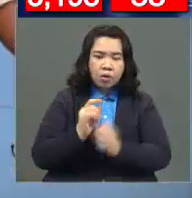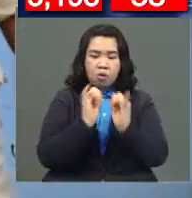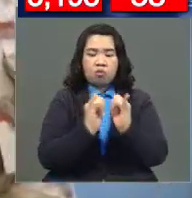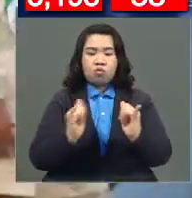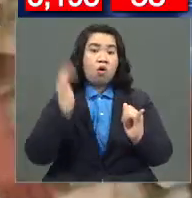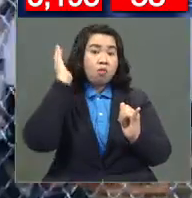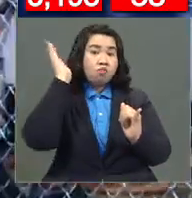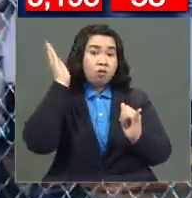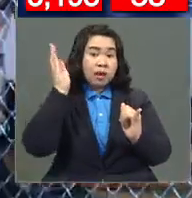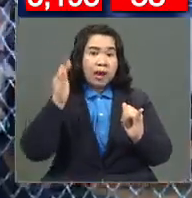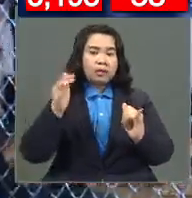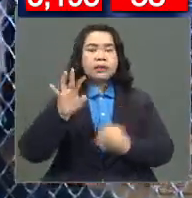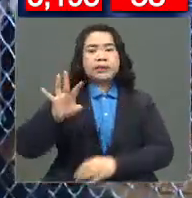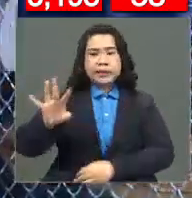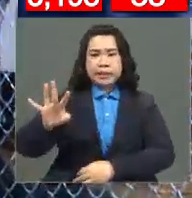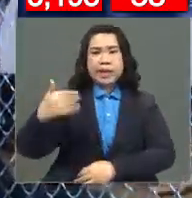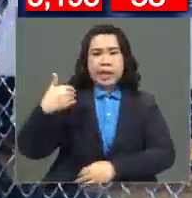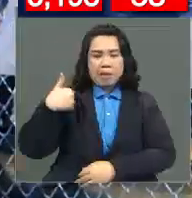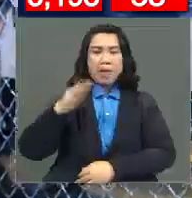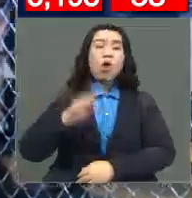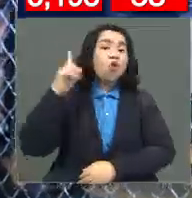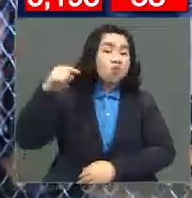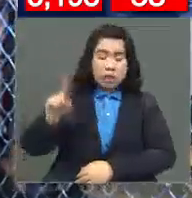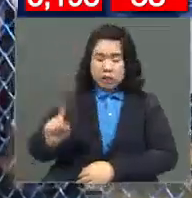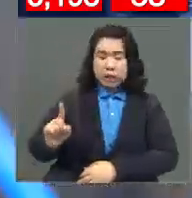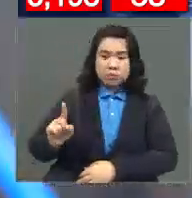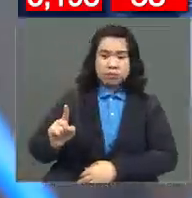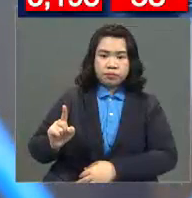ชั่วโมงนะคะไม่พบสิ่งผิดกฎหมายใดๆค่ะเป้าหมายของการตรวจค้นอยู่ที่เรือนนอนชาย4หลังแล้วก็อีก 1